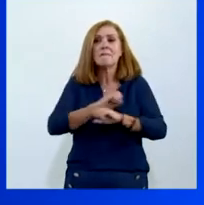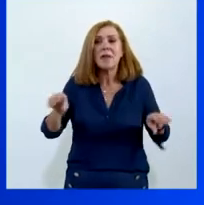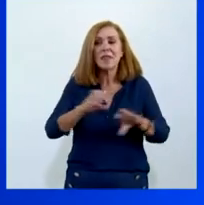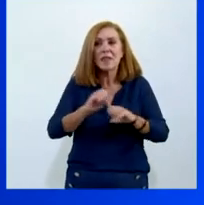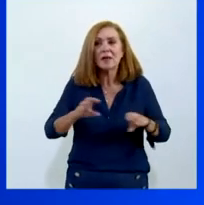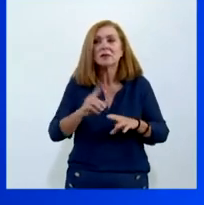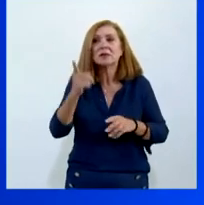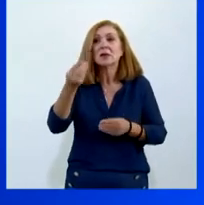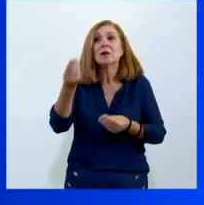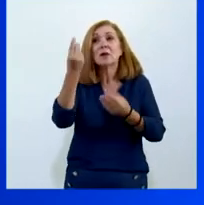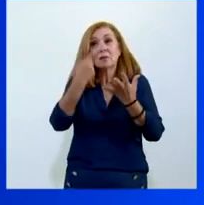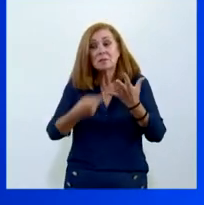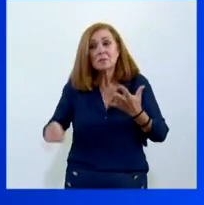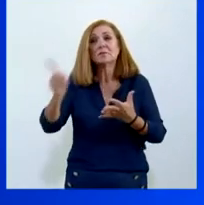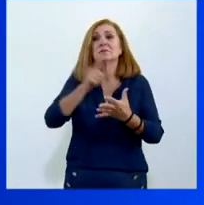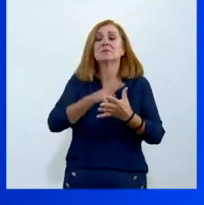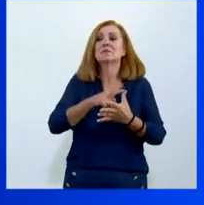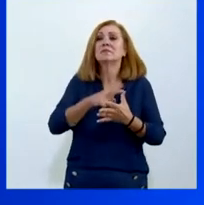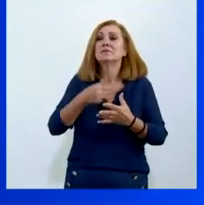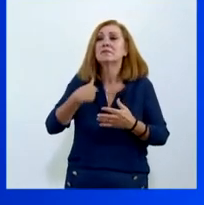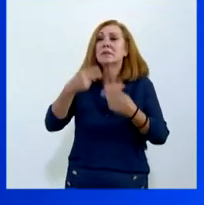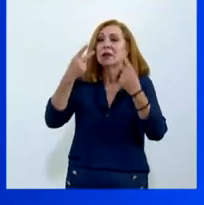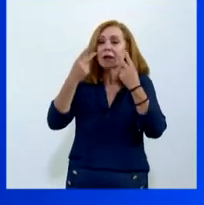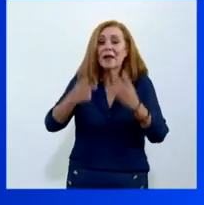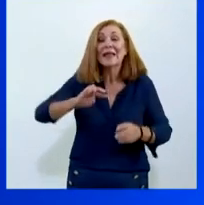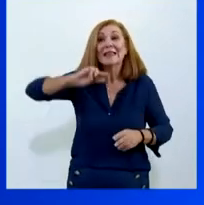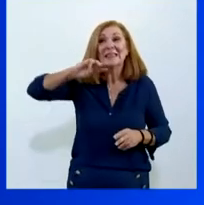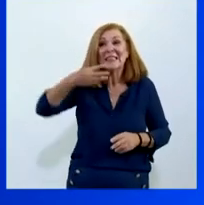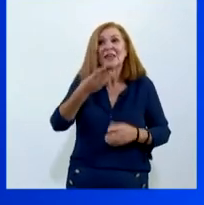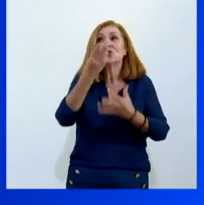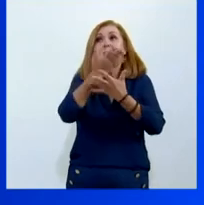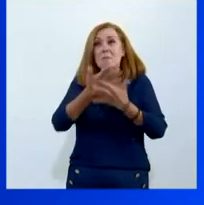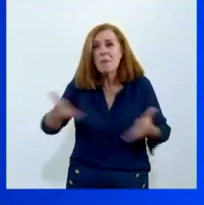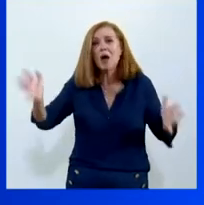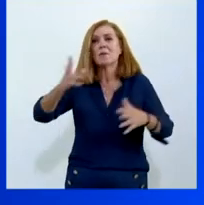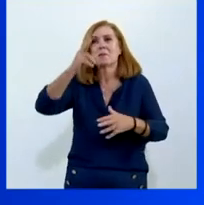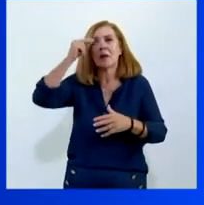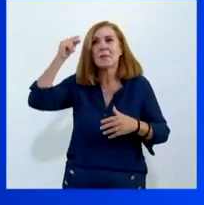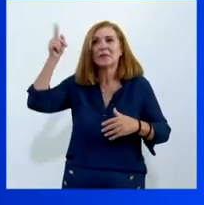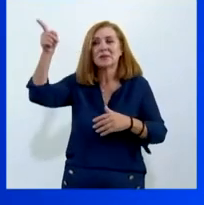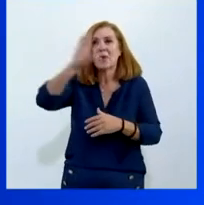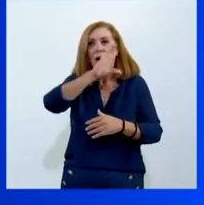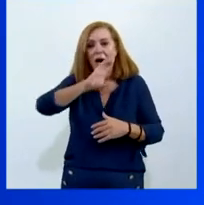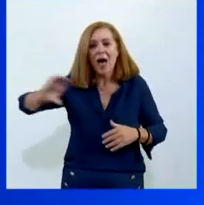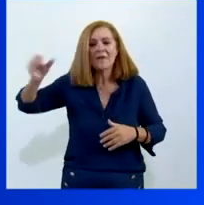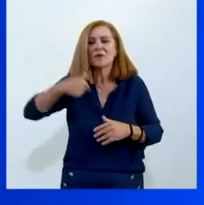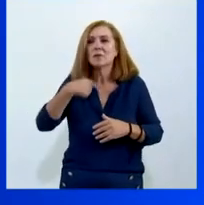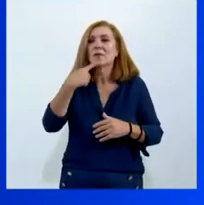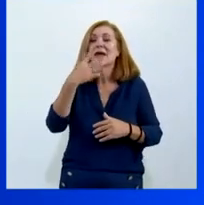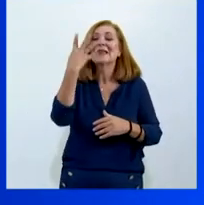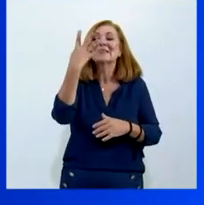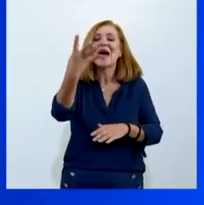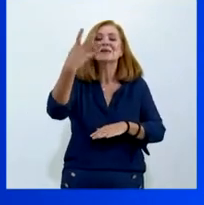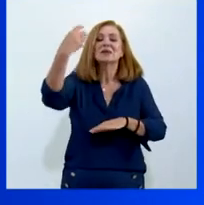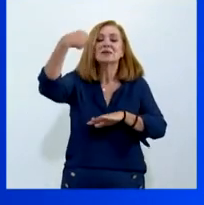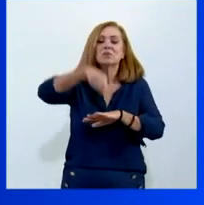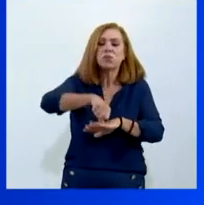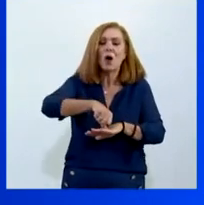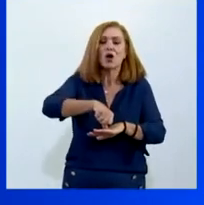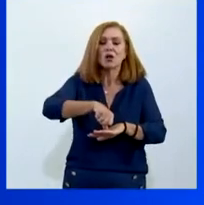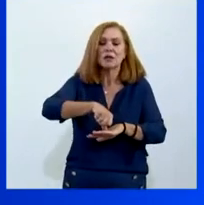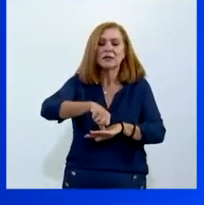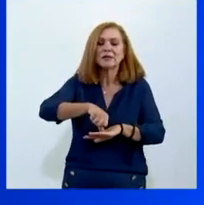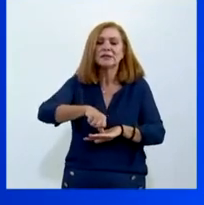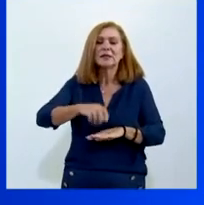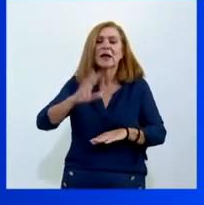πιο έντονο αποτύπωμα του τρίτου μεγαλύτερου πανεπιστημίου στον Εύρο και αναφερόμαστε στις τέσσερις πόλεις του Εύρου πλην